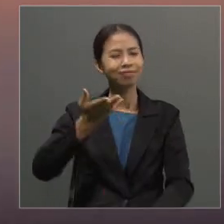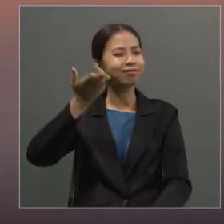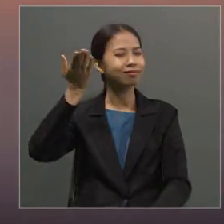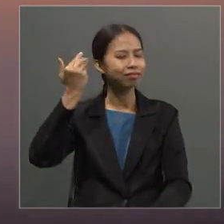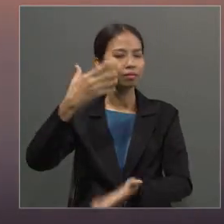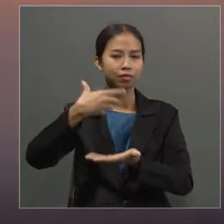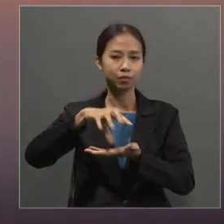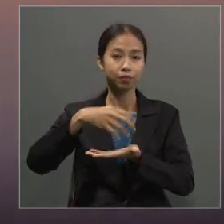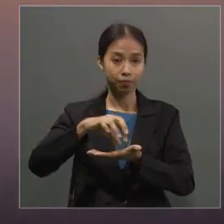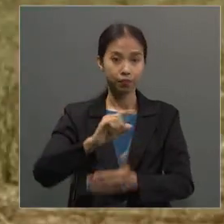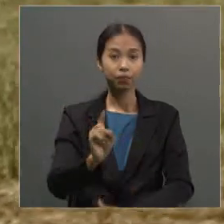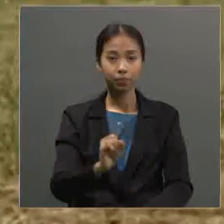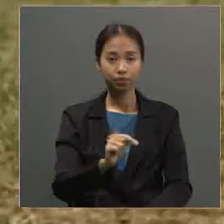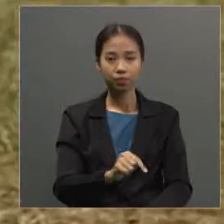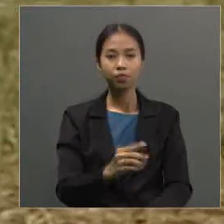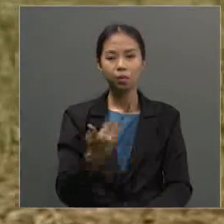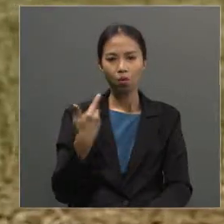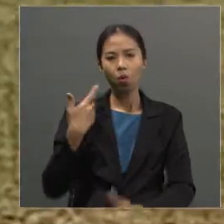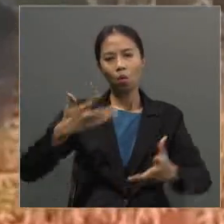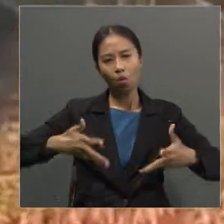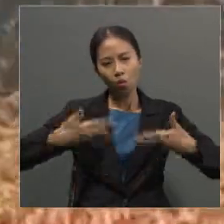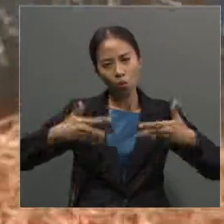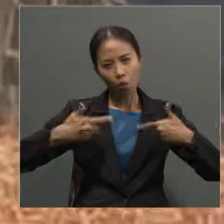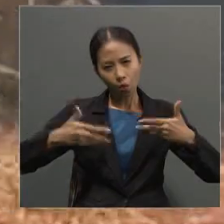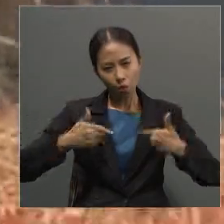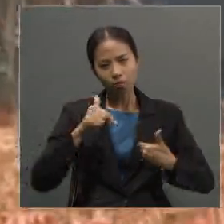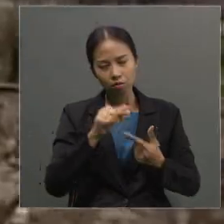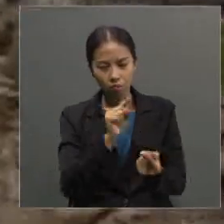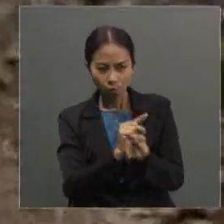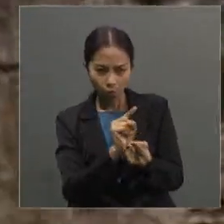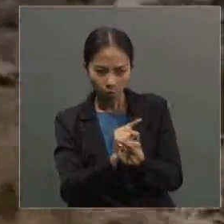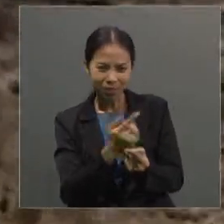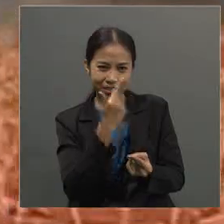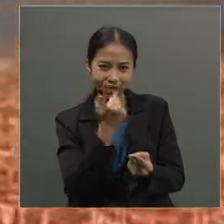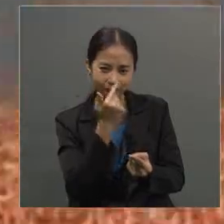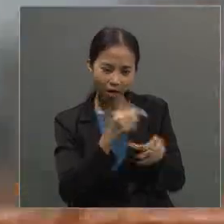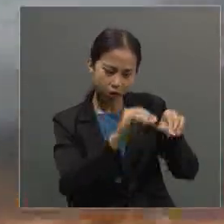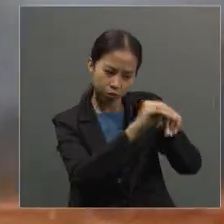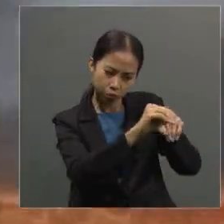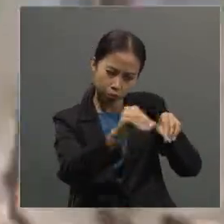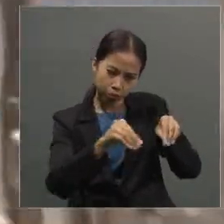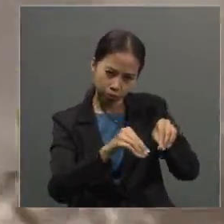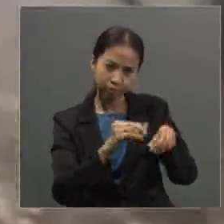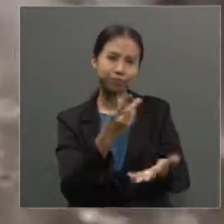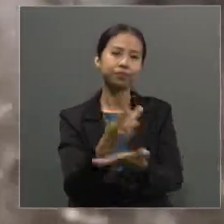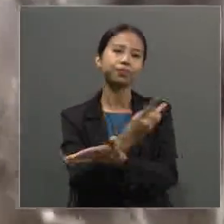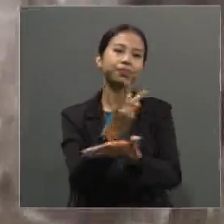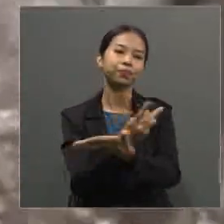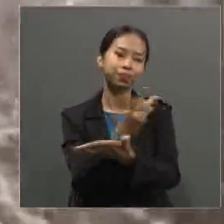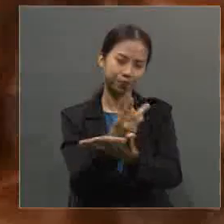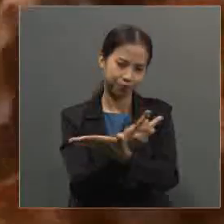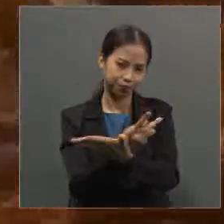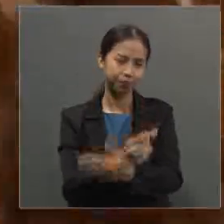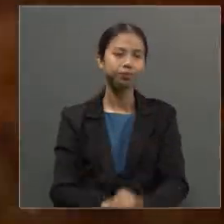วันก่อนเหมือนกันอันนี้ก็เป็นอีกหนึ่งพื้นที่ที่อากาศร้อนแล้วก็มีการพบเรื่องของจุดความร้อนด้วยเช่นเดียวกันนั่นคือที่กาญจนบุรีครับ